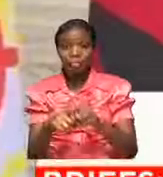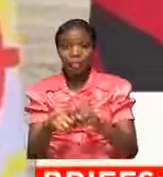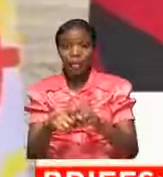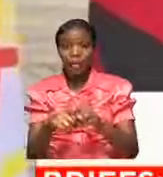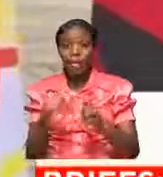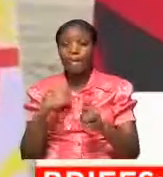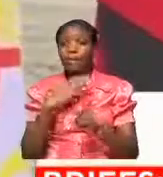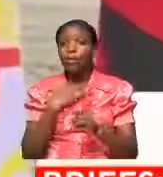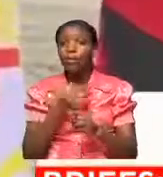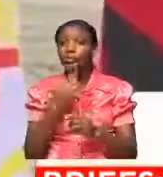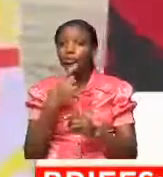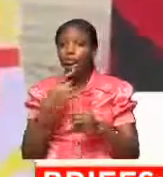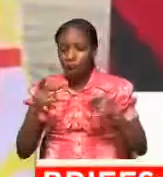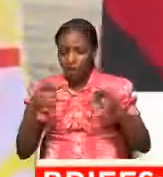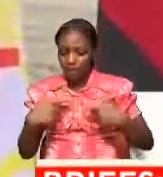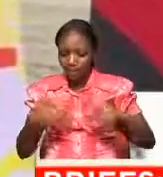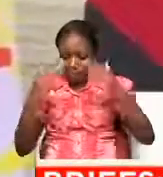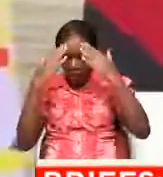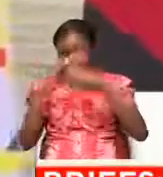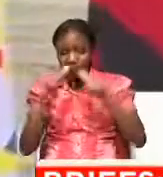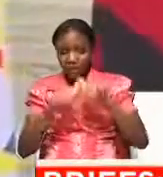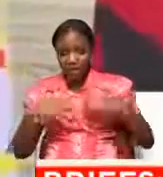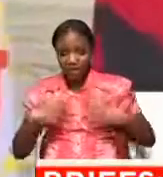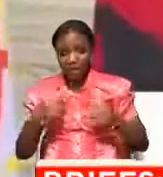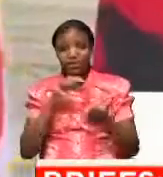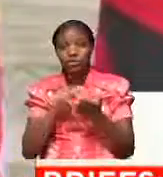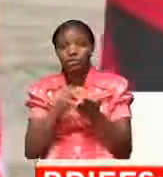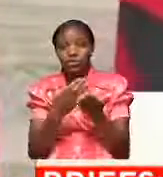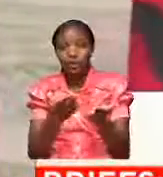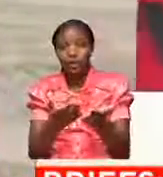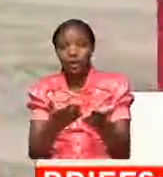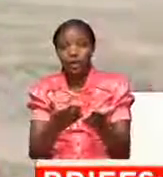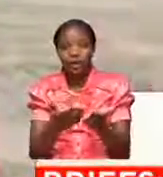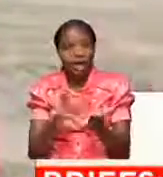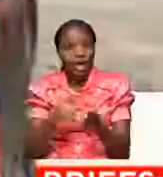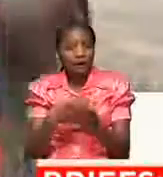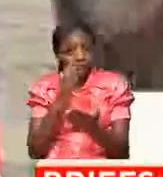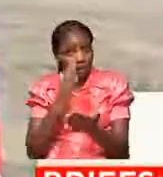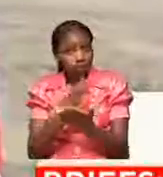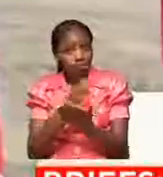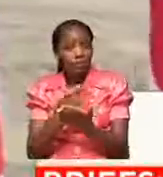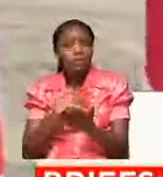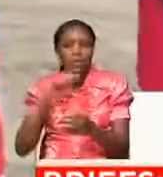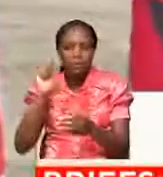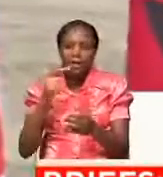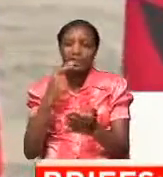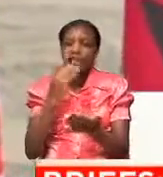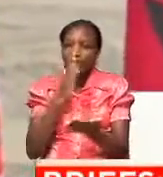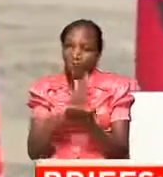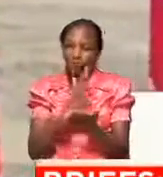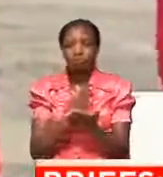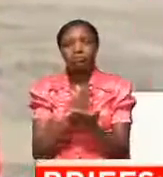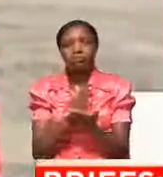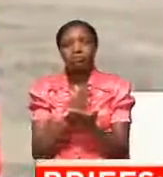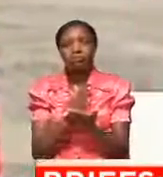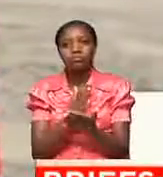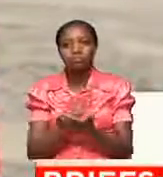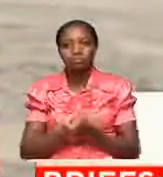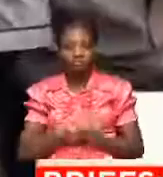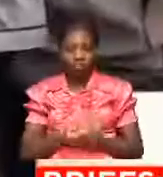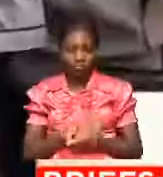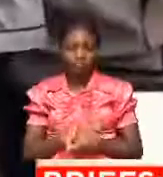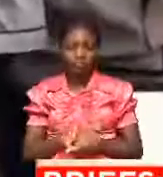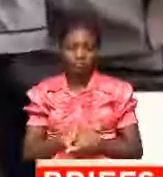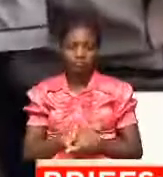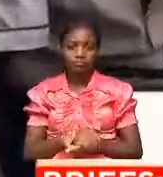kwa tumeangalia hali zetu za afya. Niko radhi nihukumiwe na nyinyi, kwa sababu najua mbele ya Mwenyezi Mungu tahukumiwa vipi